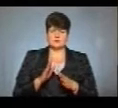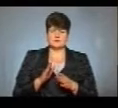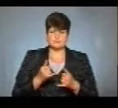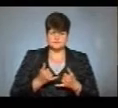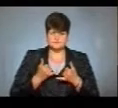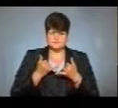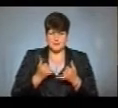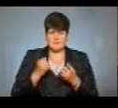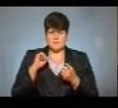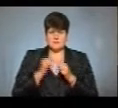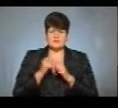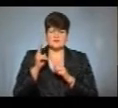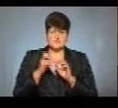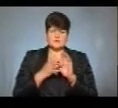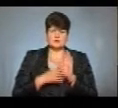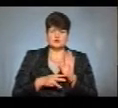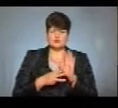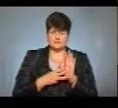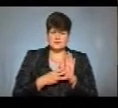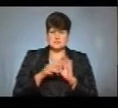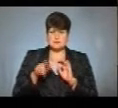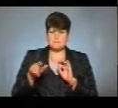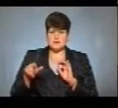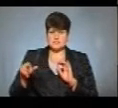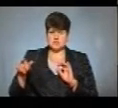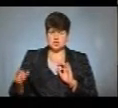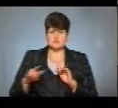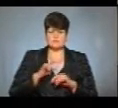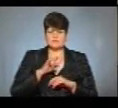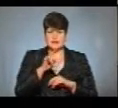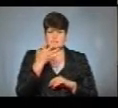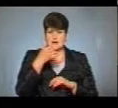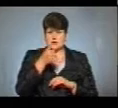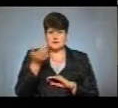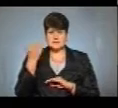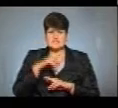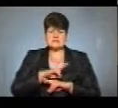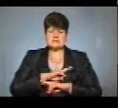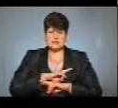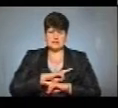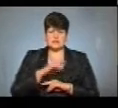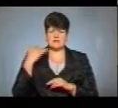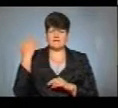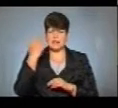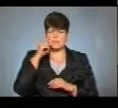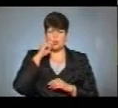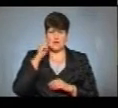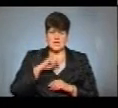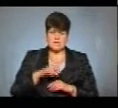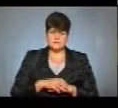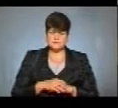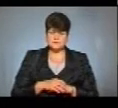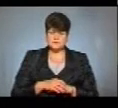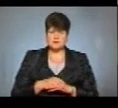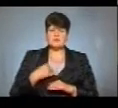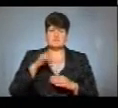тих 298 пасажирів Боїнга, які 5 років тому загинули в небі України. Ми